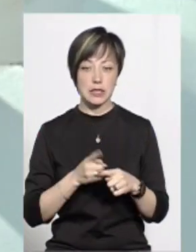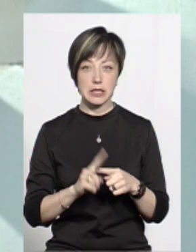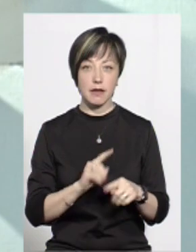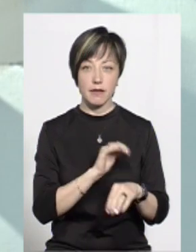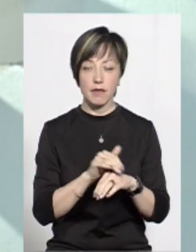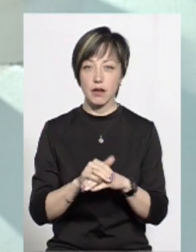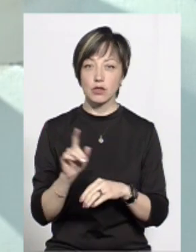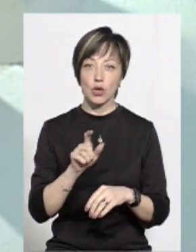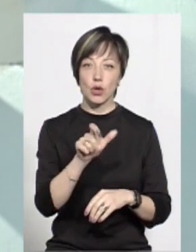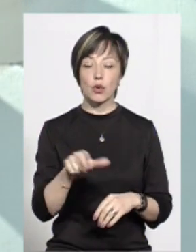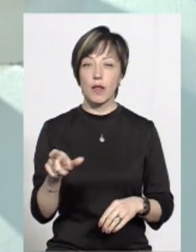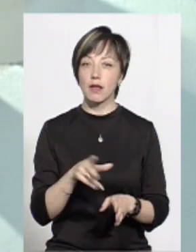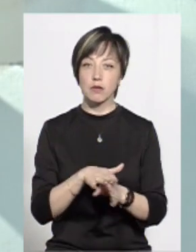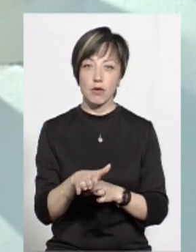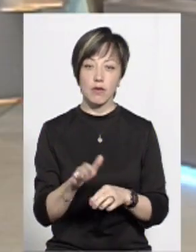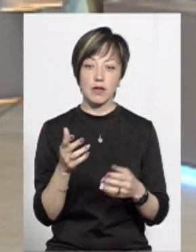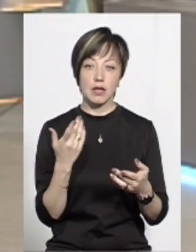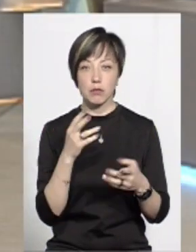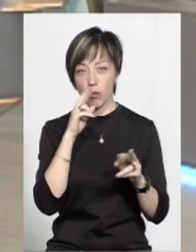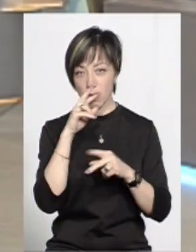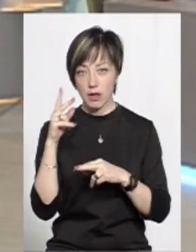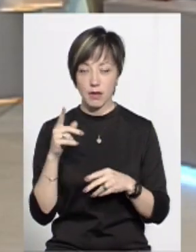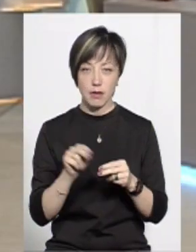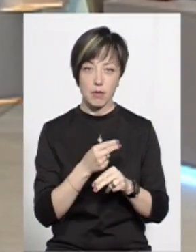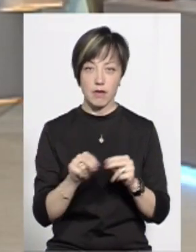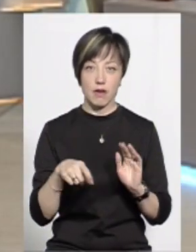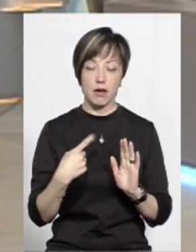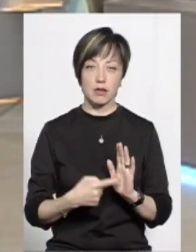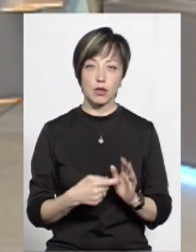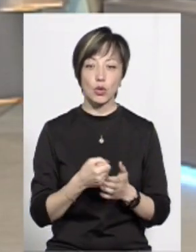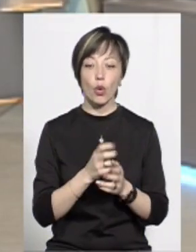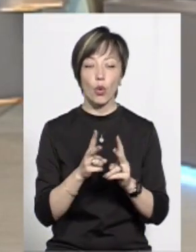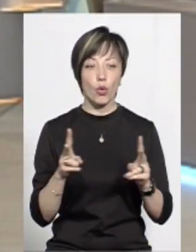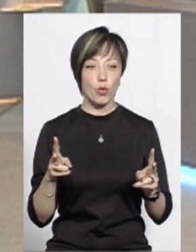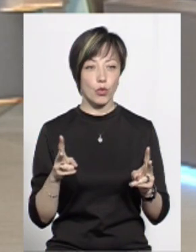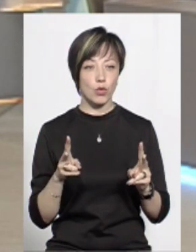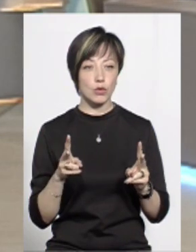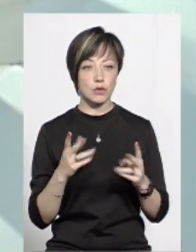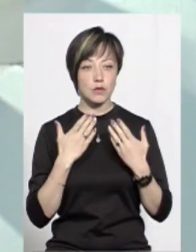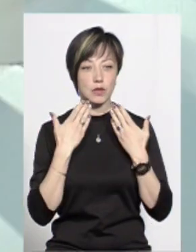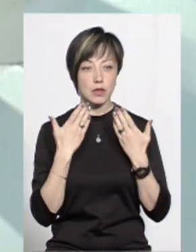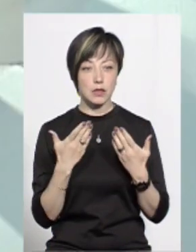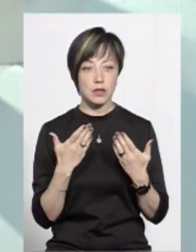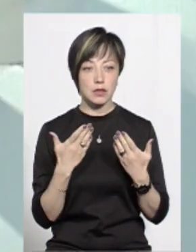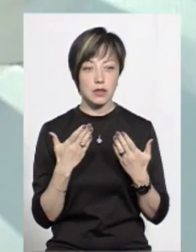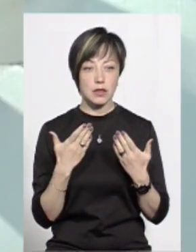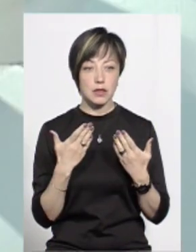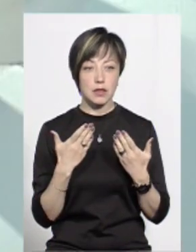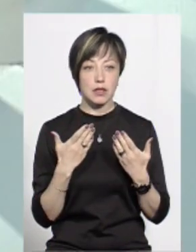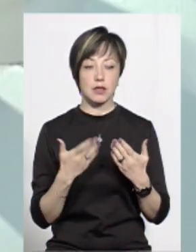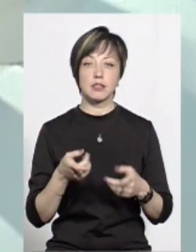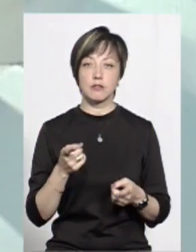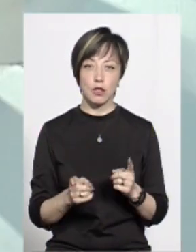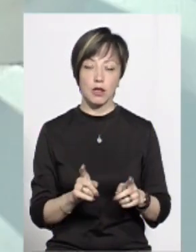вже виявляється, що людина заповнила, виявили вже якісь помилки і тоді виправляється? До кого безпосередньо йому звертатися? Безпосередньо сидять,